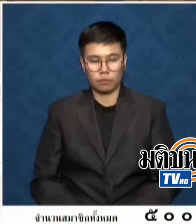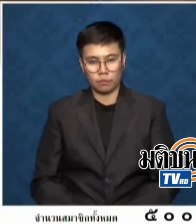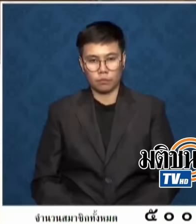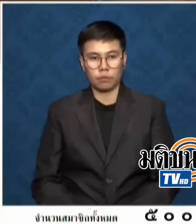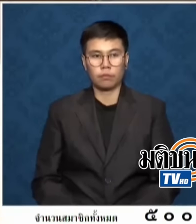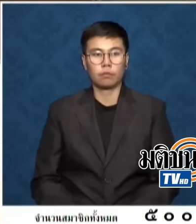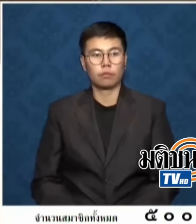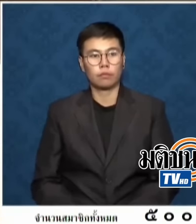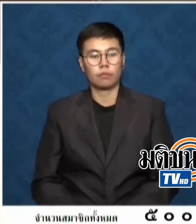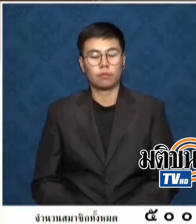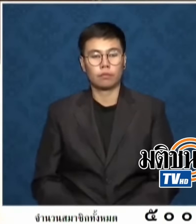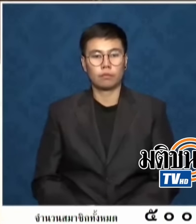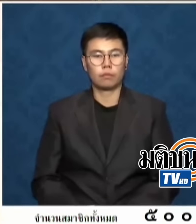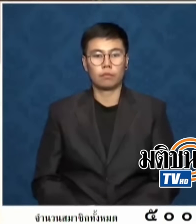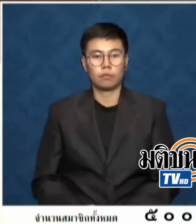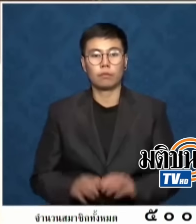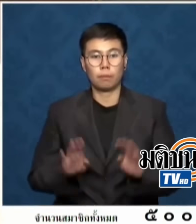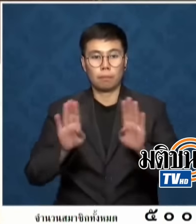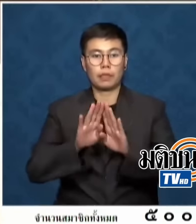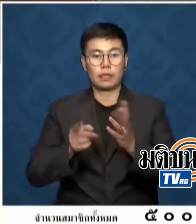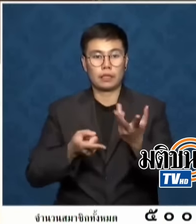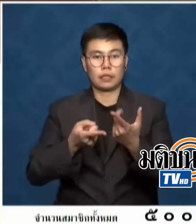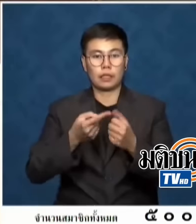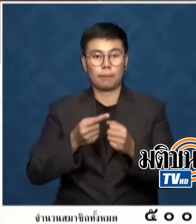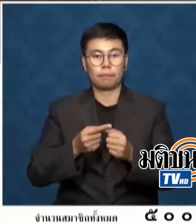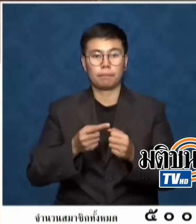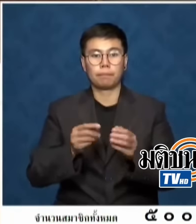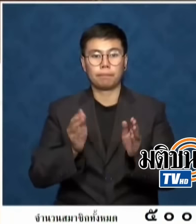ขอปิดการลงคะแนนนะครับ